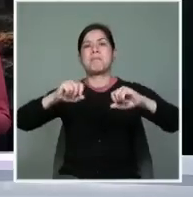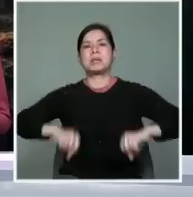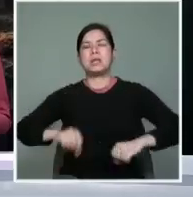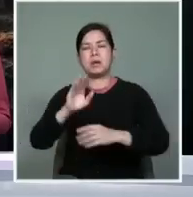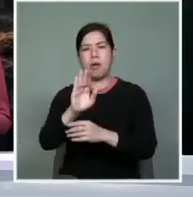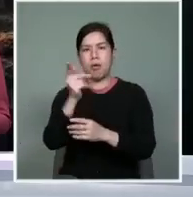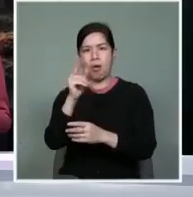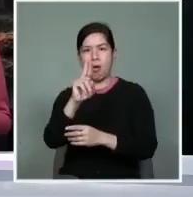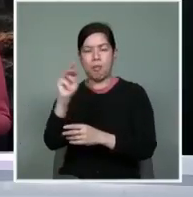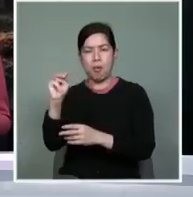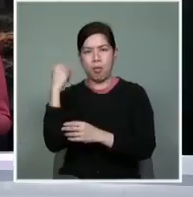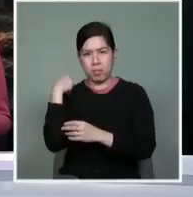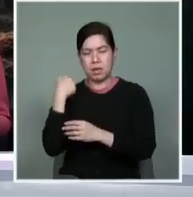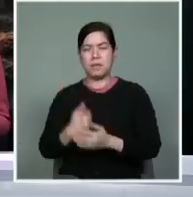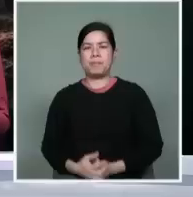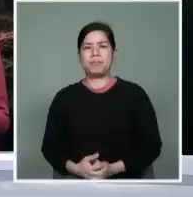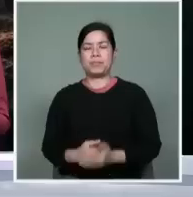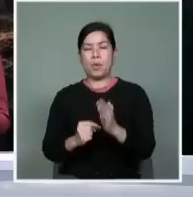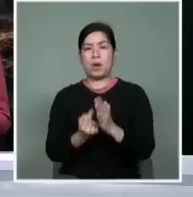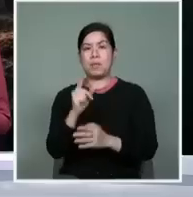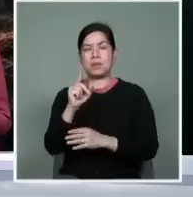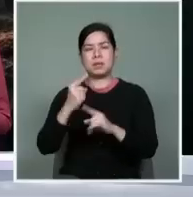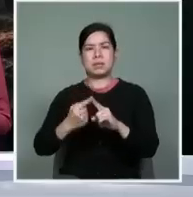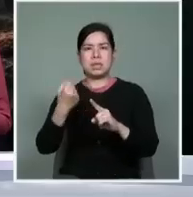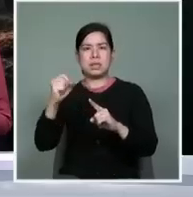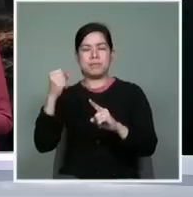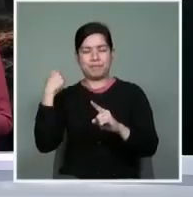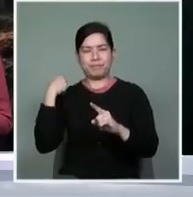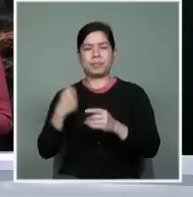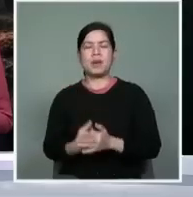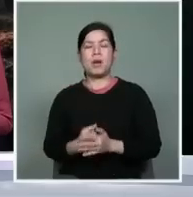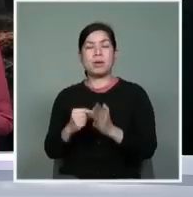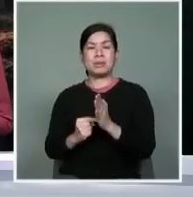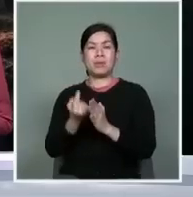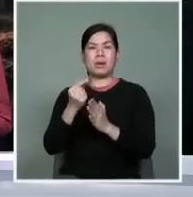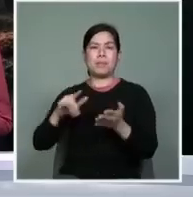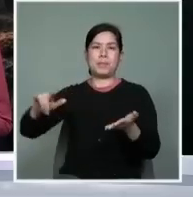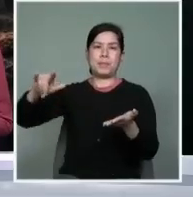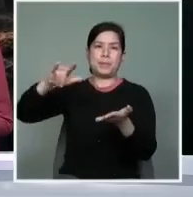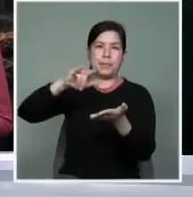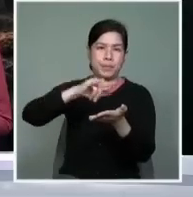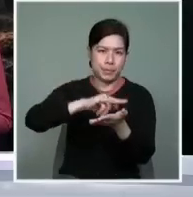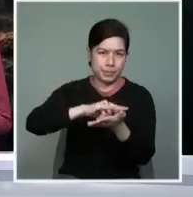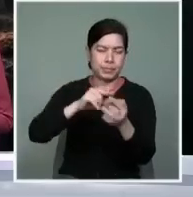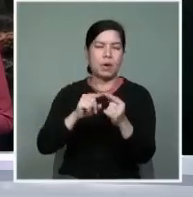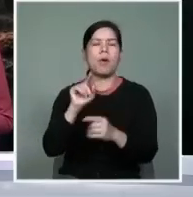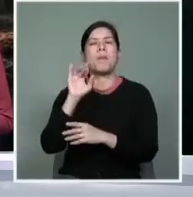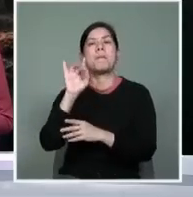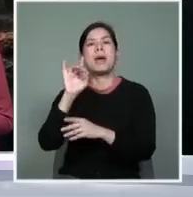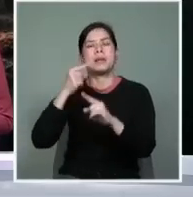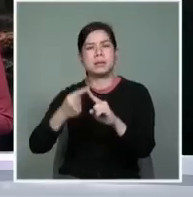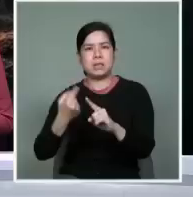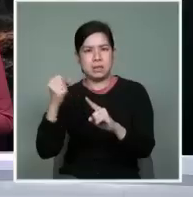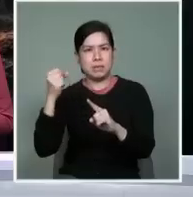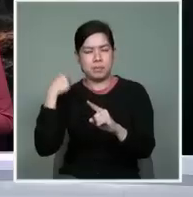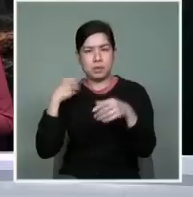เดินทางเข้าไทยได้ตั้งแต่1ตุลาคมนะคะเดี๋ยวจะทยอยกันมาค่ะไฟล์แรกตุลาคมวันที่8นะคะก็จะเดินทางมาจากกว